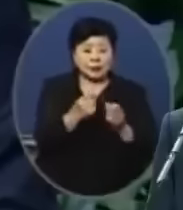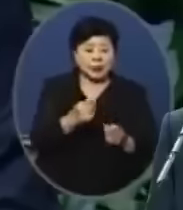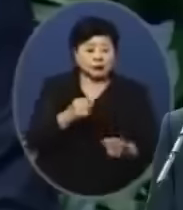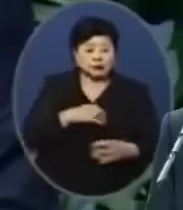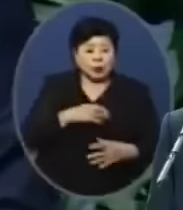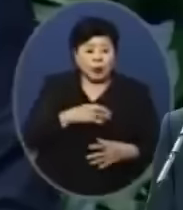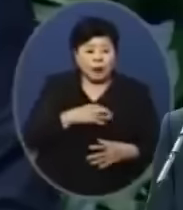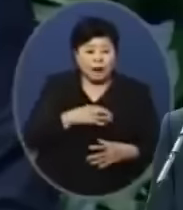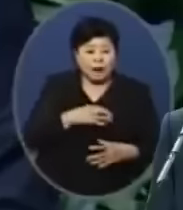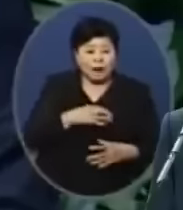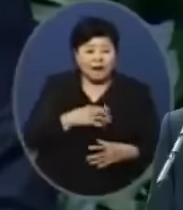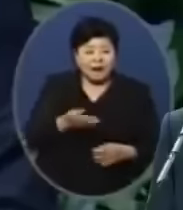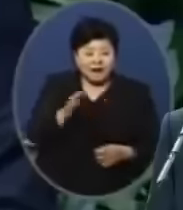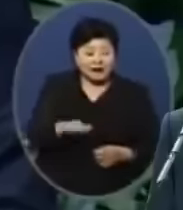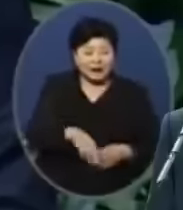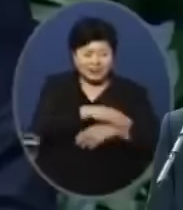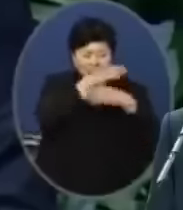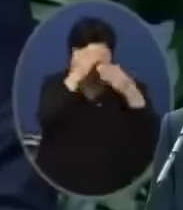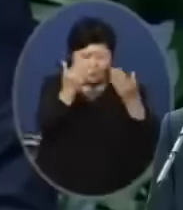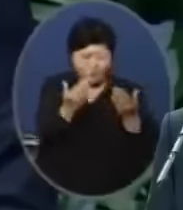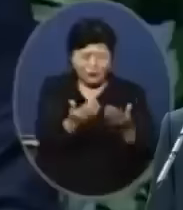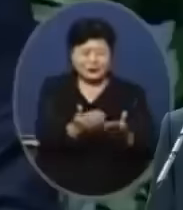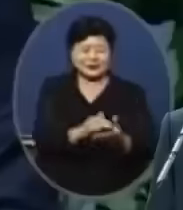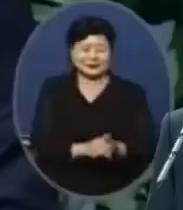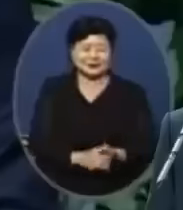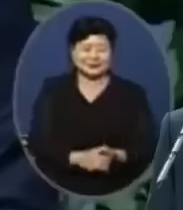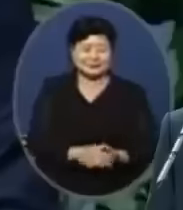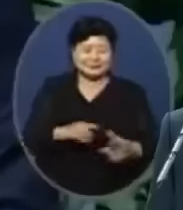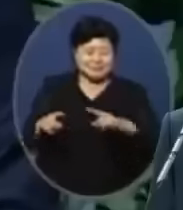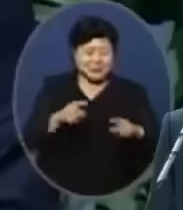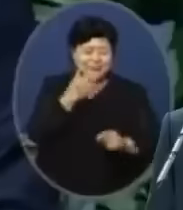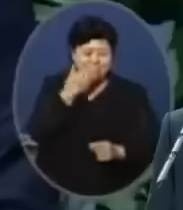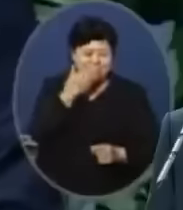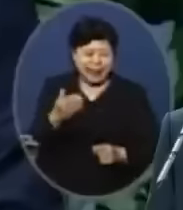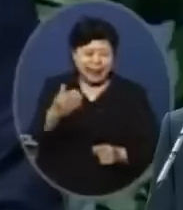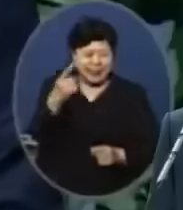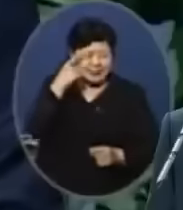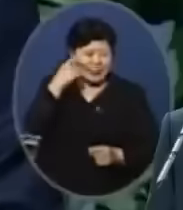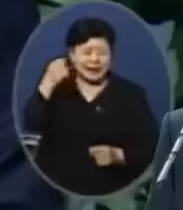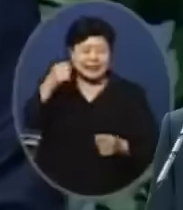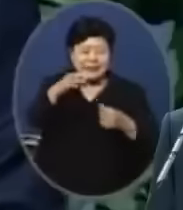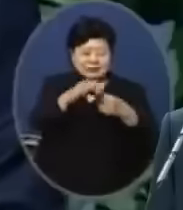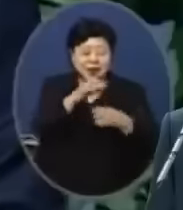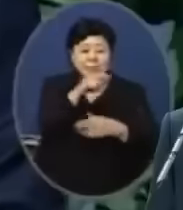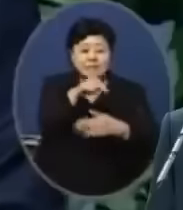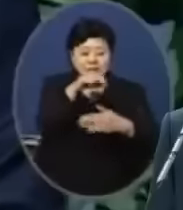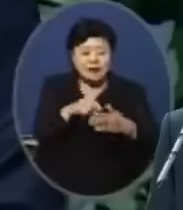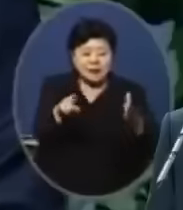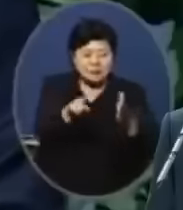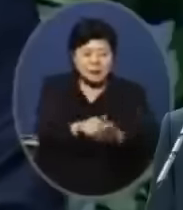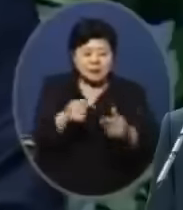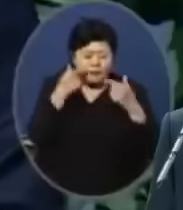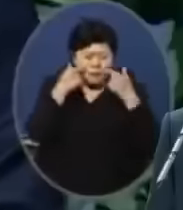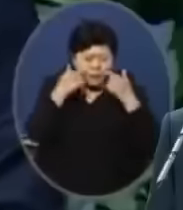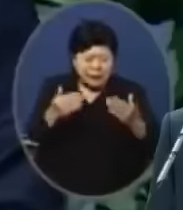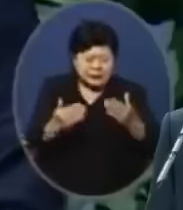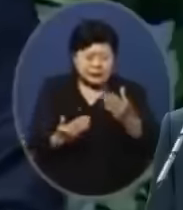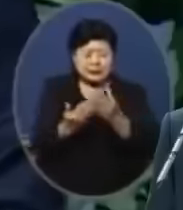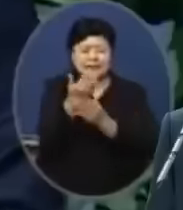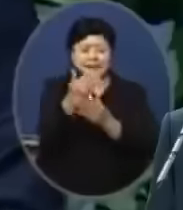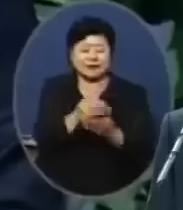무서워합니다. 그러나 모든 것을 다스릴 수 있다고 생각하면 마음속에 믿음과 확신이 있는